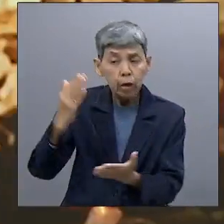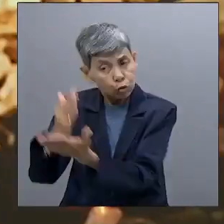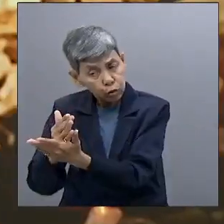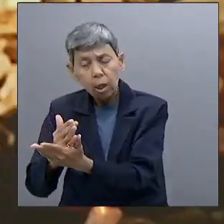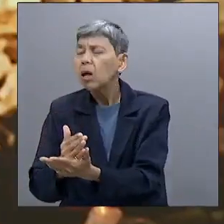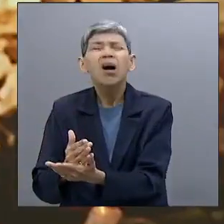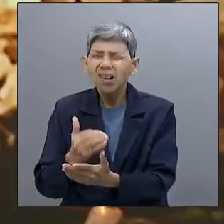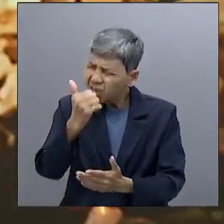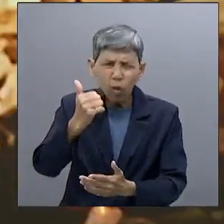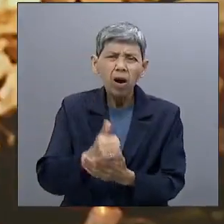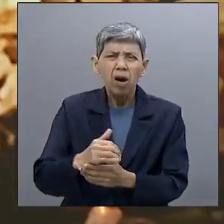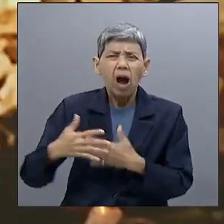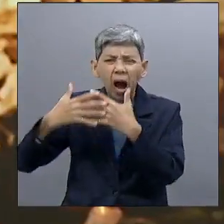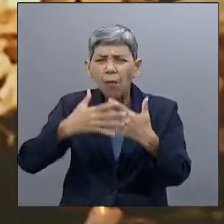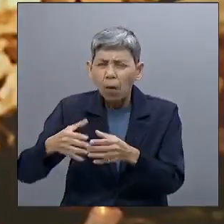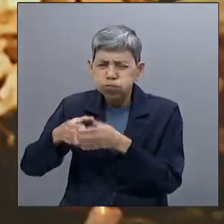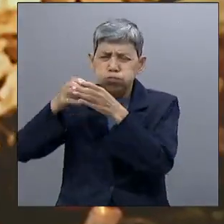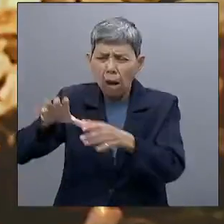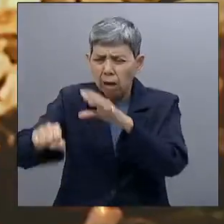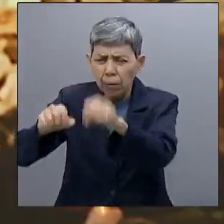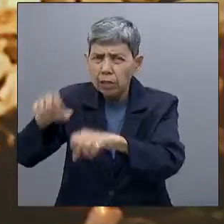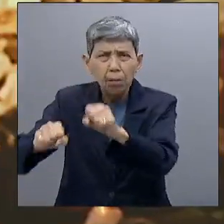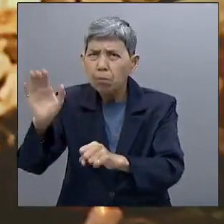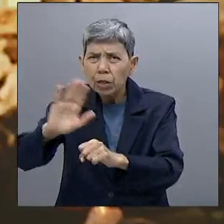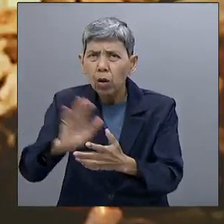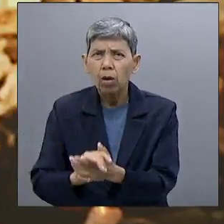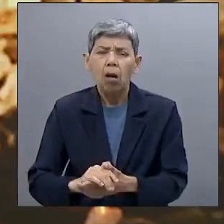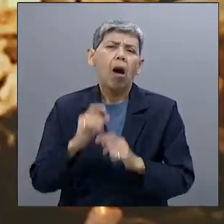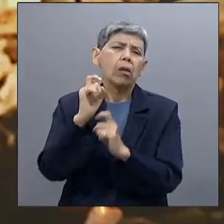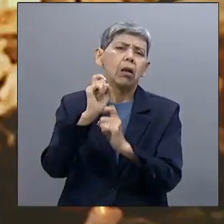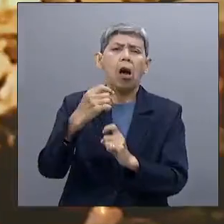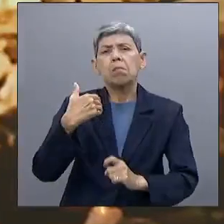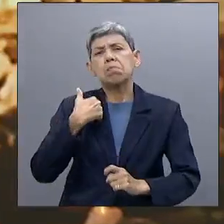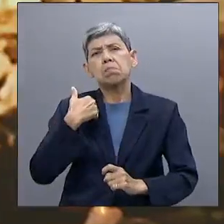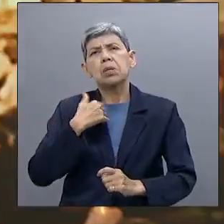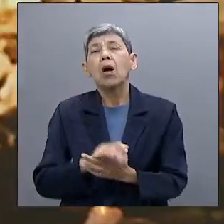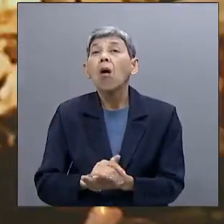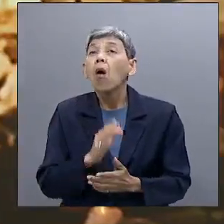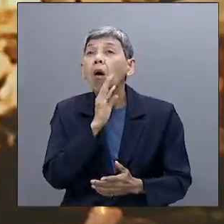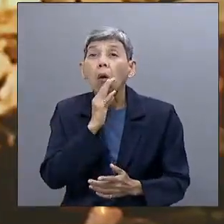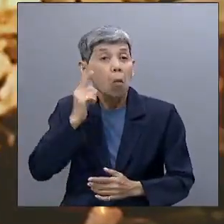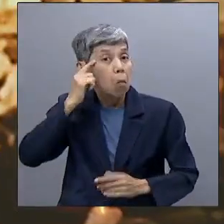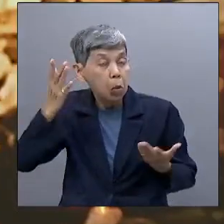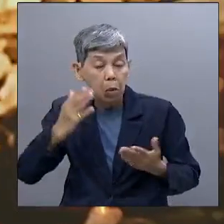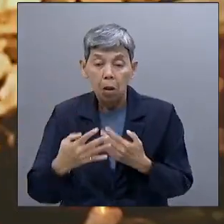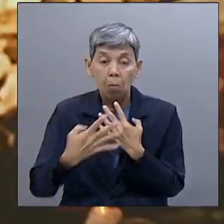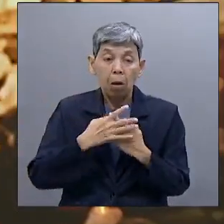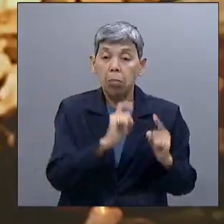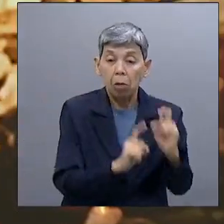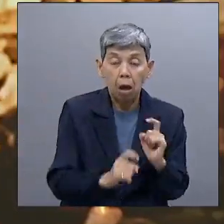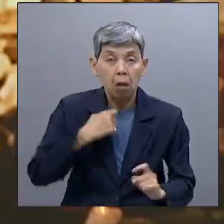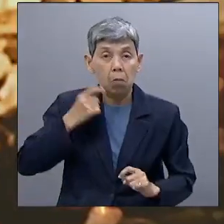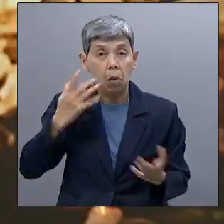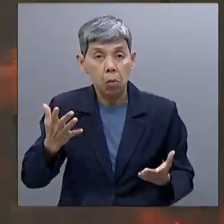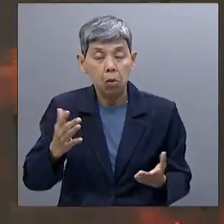อก ค ุณไม่ต้องเอาคนที่จะต้องไปบุกไม่รู้ว่ายิ่งอันตรายใหญ่ยิ่งไอ้ดีไม่ดีตัวประกันจะตายไปด้วย เ